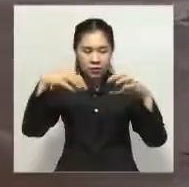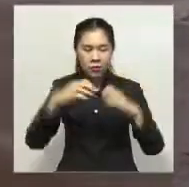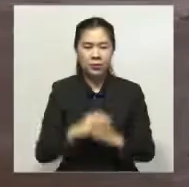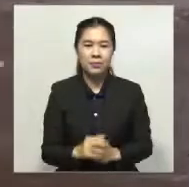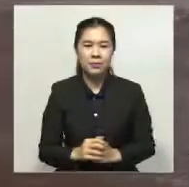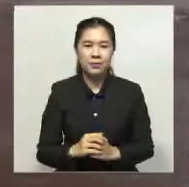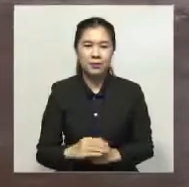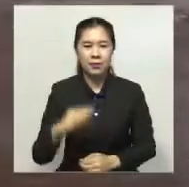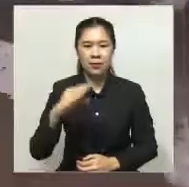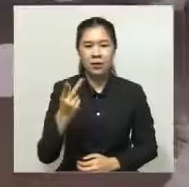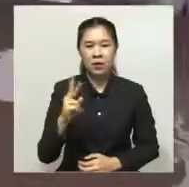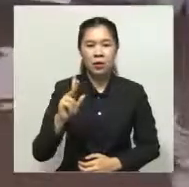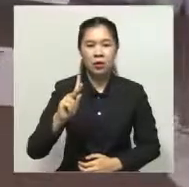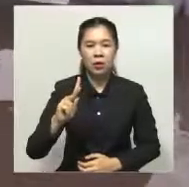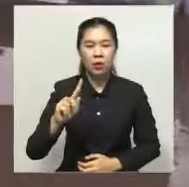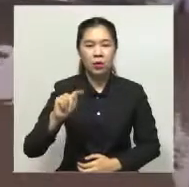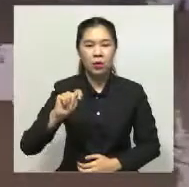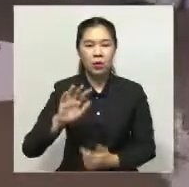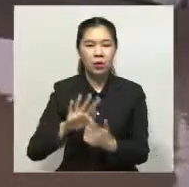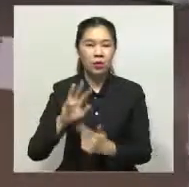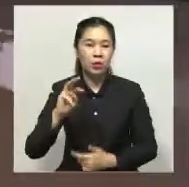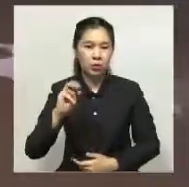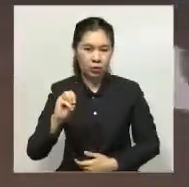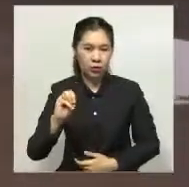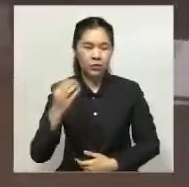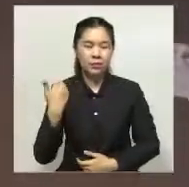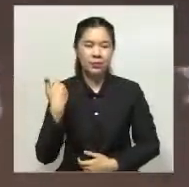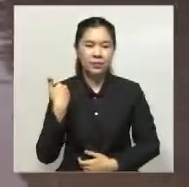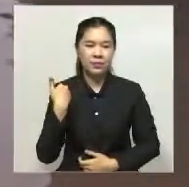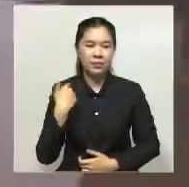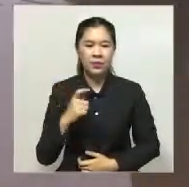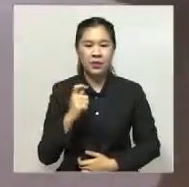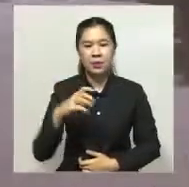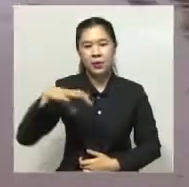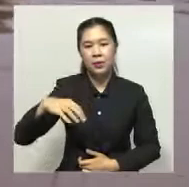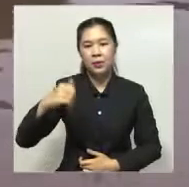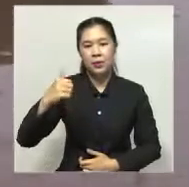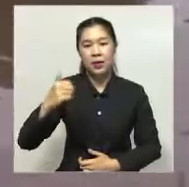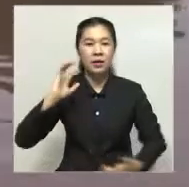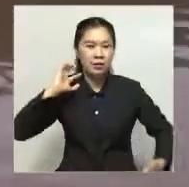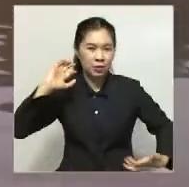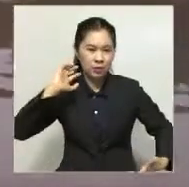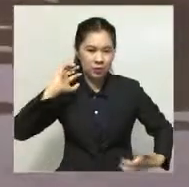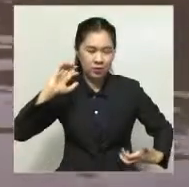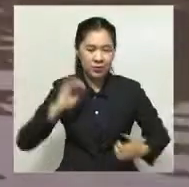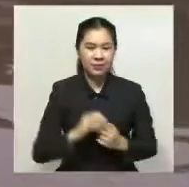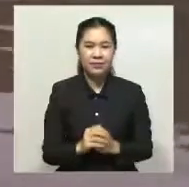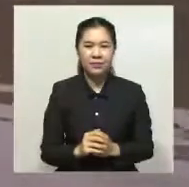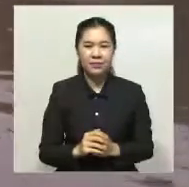ำบลโคกตูมและตำบลนิยมสร้างตนเองนิคมสร้างตนเองอำเภอเมืองลพบุรีเนี่ยนะคะได้ถึ